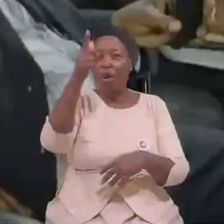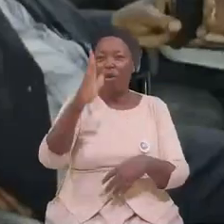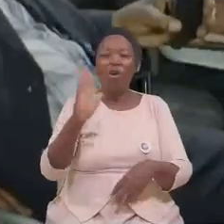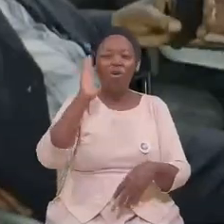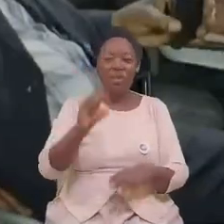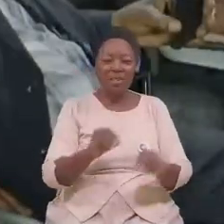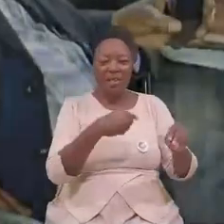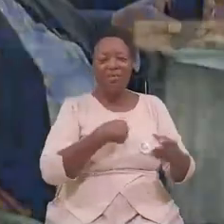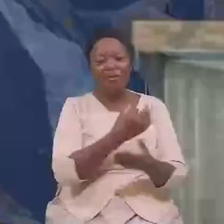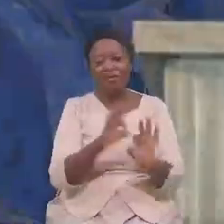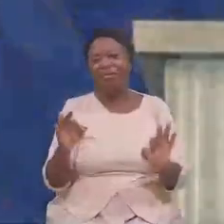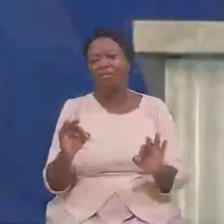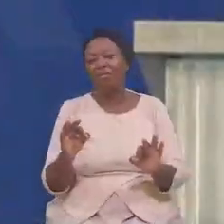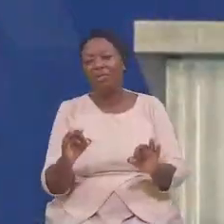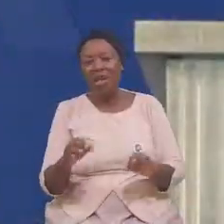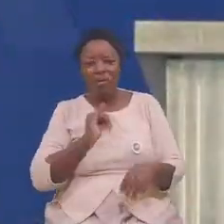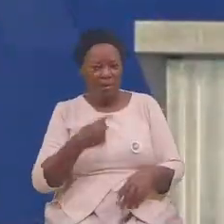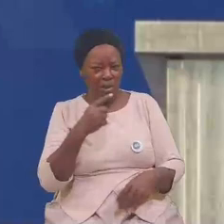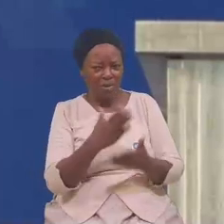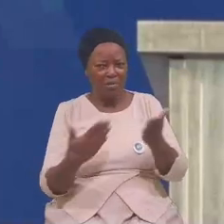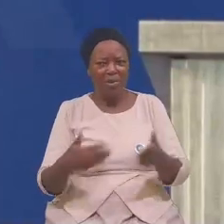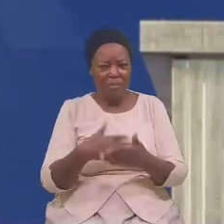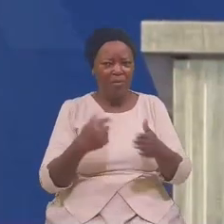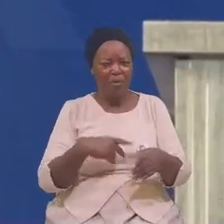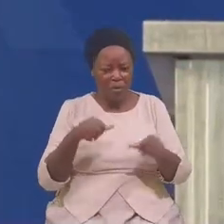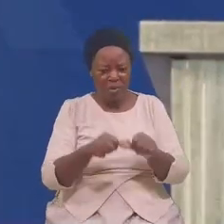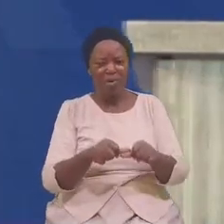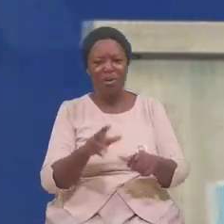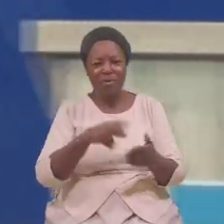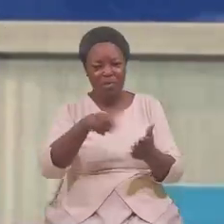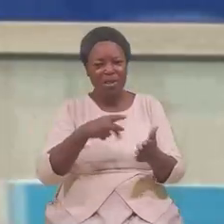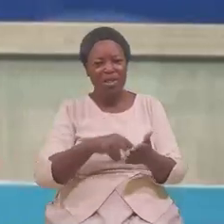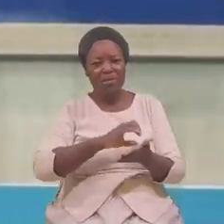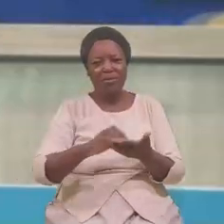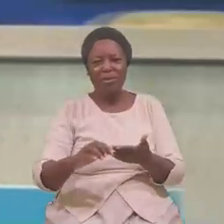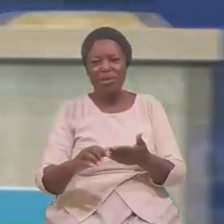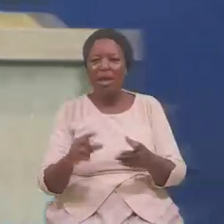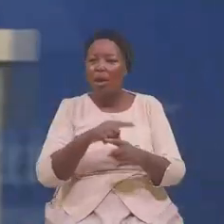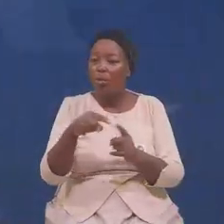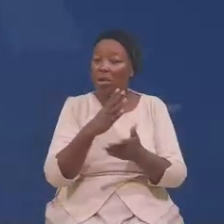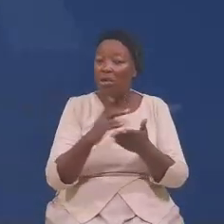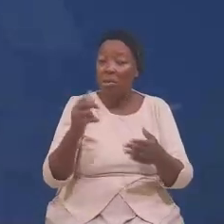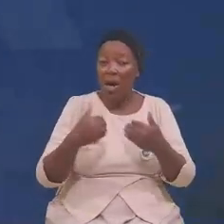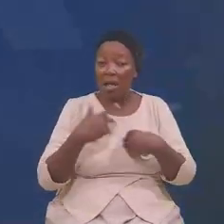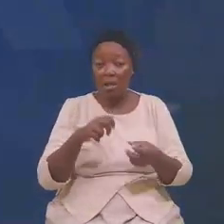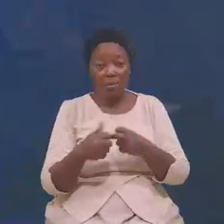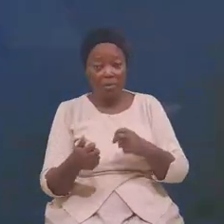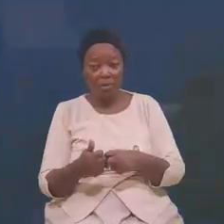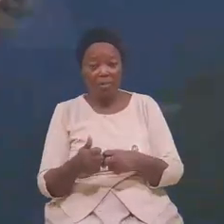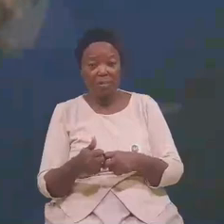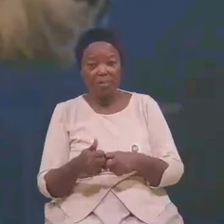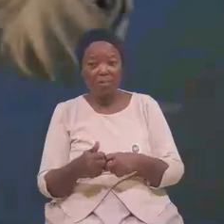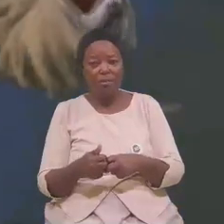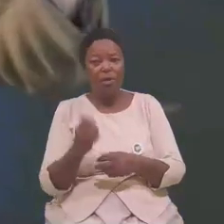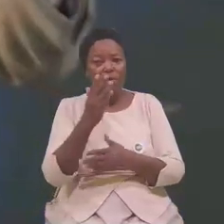Je vais vous dire rapidement quelque chose avant de lire ce verset. Quand quelqu'un a un problème, quelqu'un